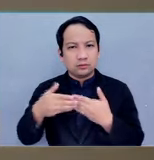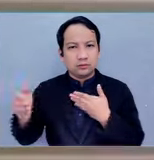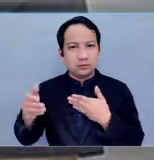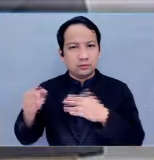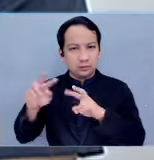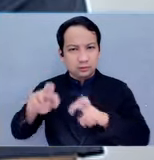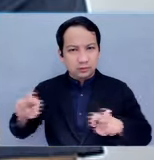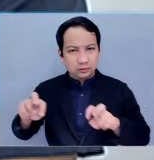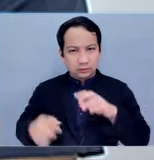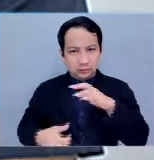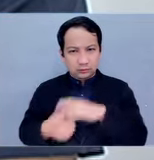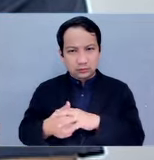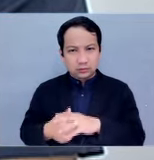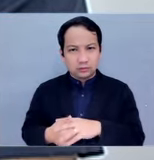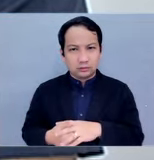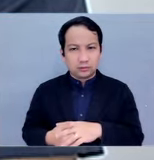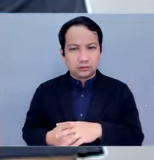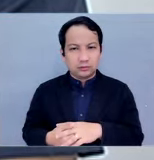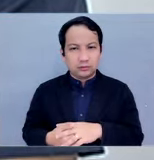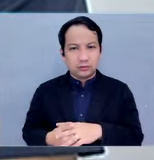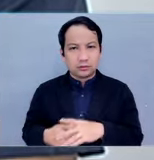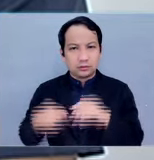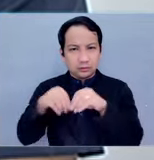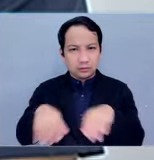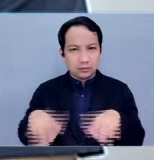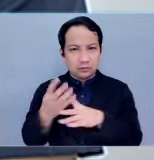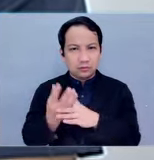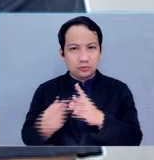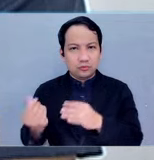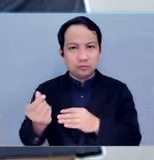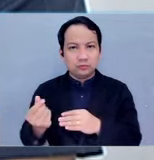nila. Meron din palang nawawalang bolt at